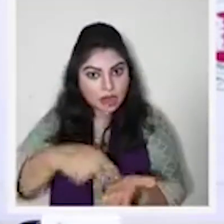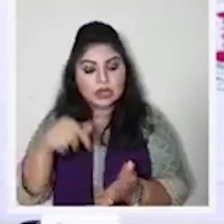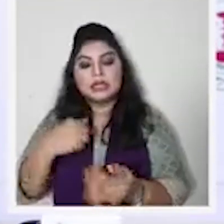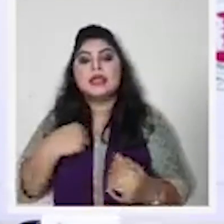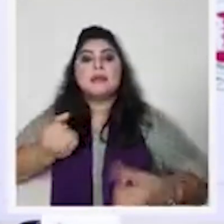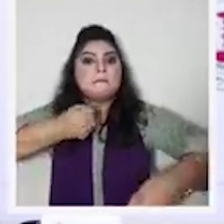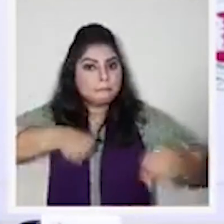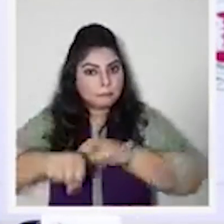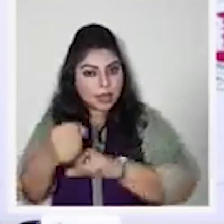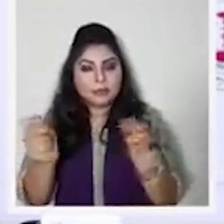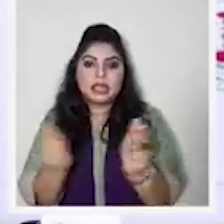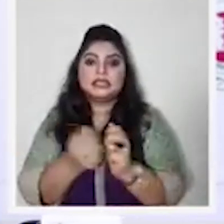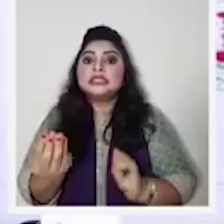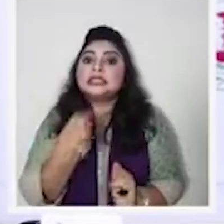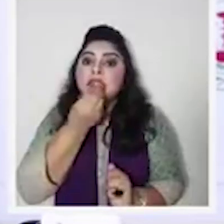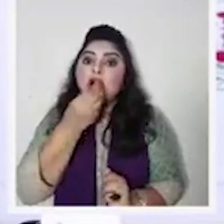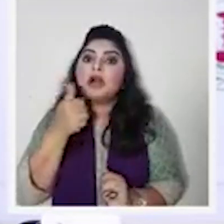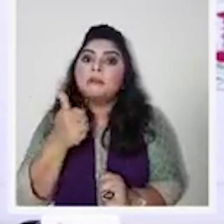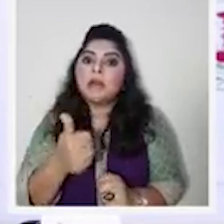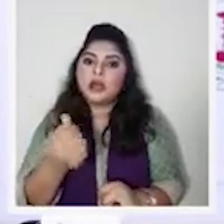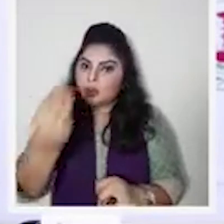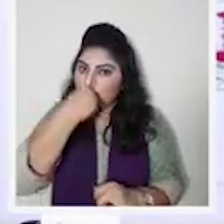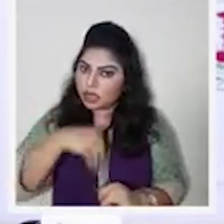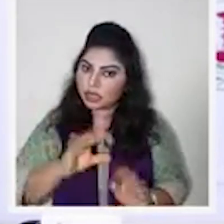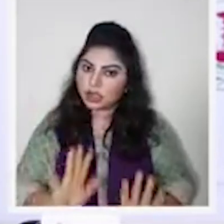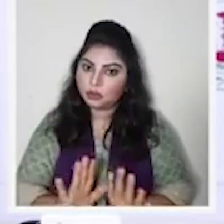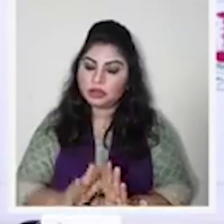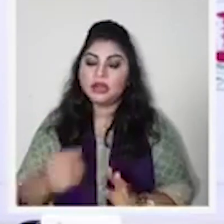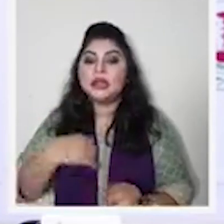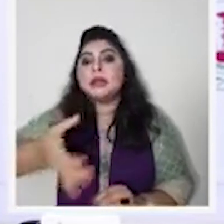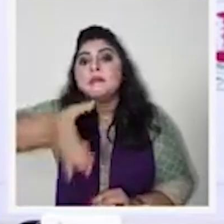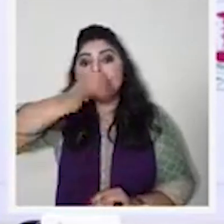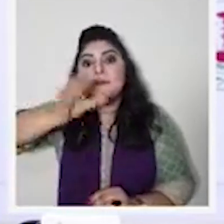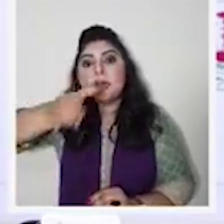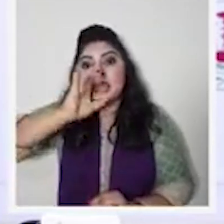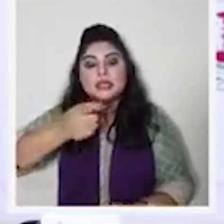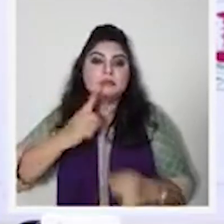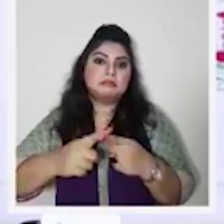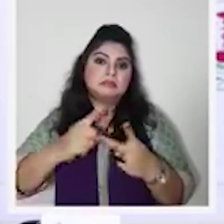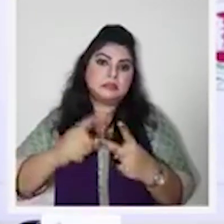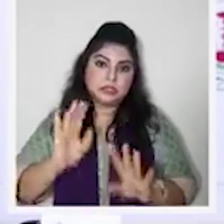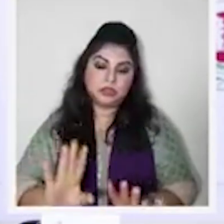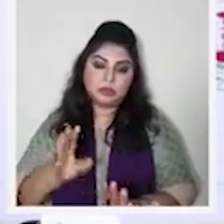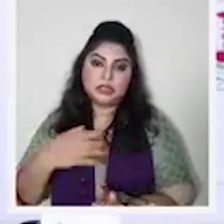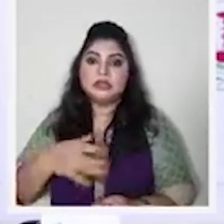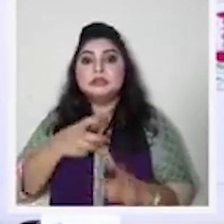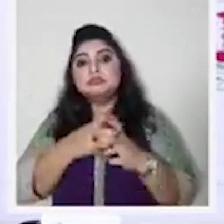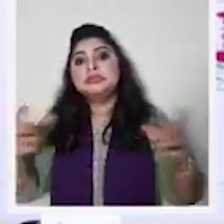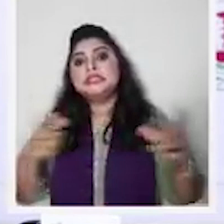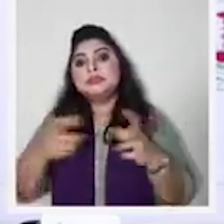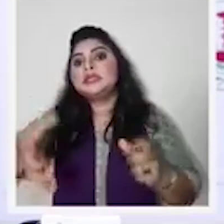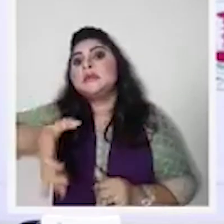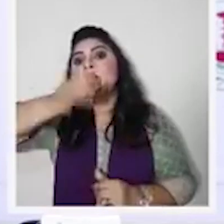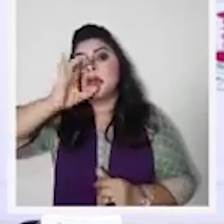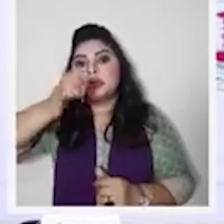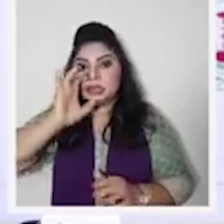রাখতে সুস্থ বিনোদনের সাথে থাকবেন, হাঁচাহাঁচি এবং ব্যায়ামের সাথে সময় দেবেন, পুষ্টিকর খাদ্য এবং সুষম খাদ্য